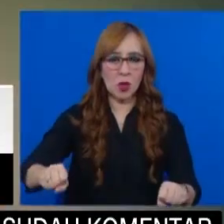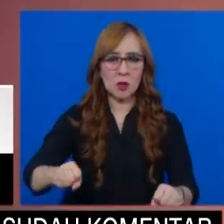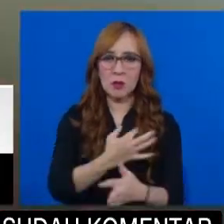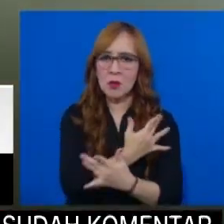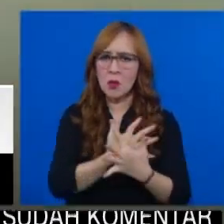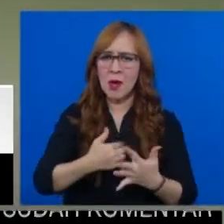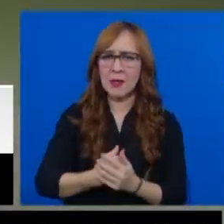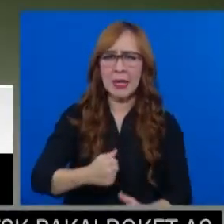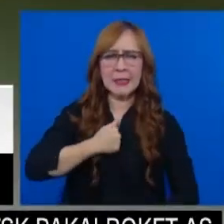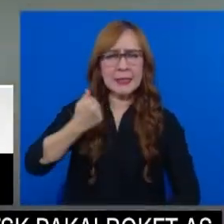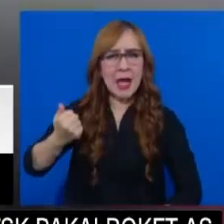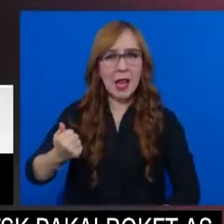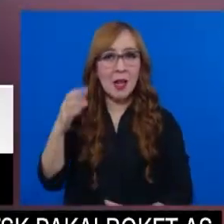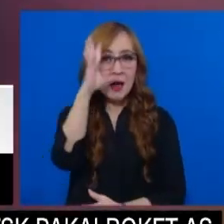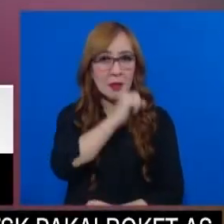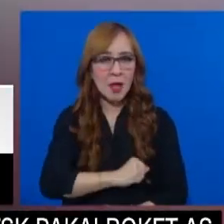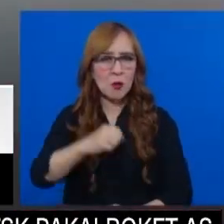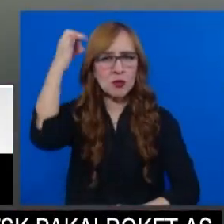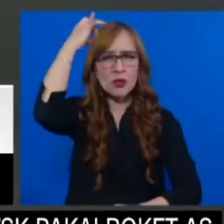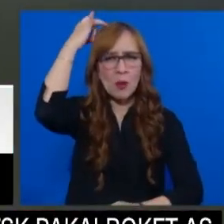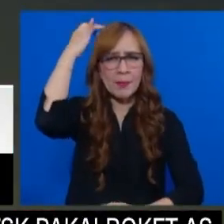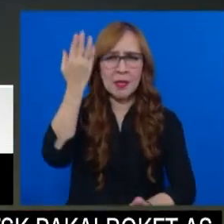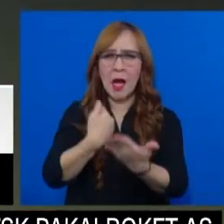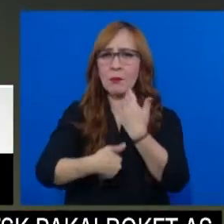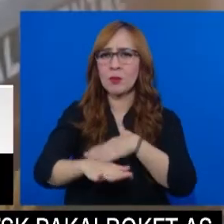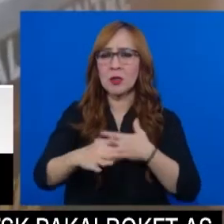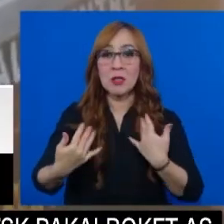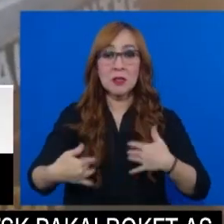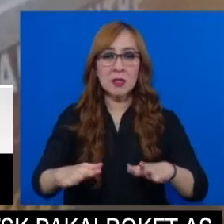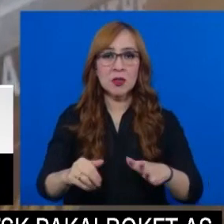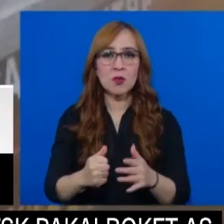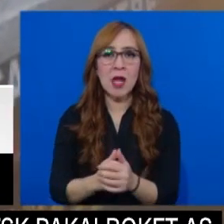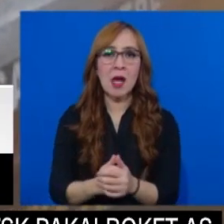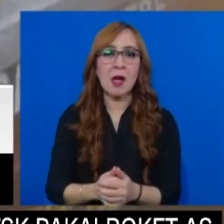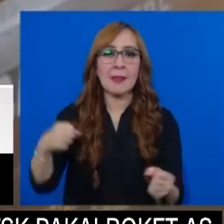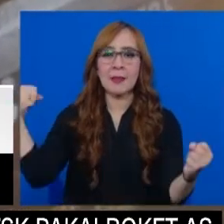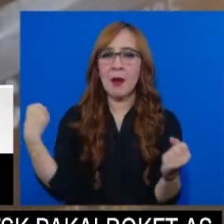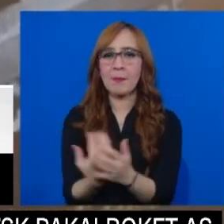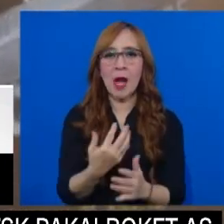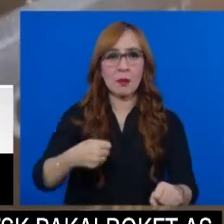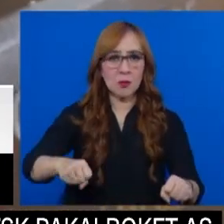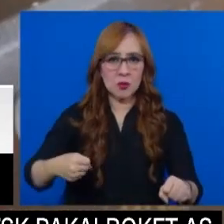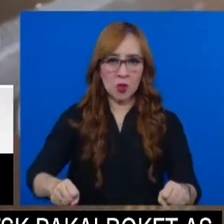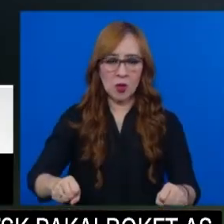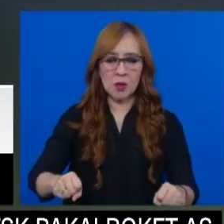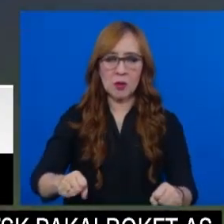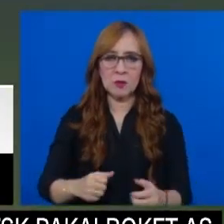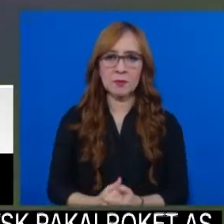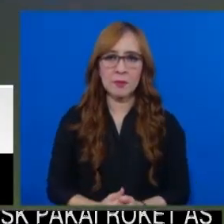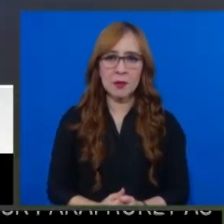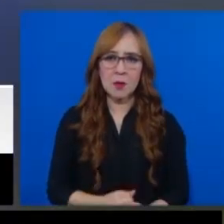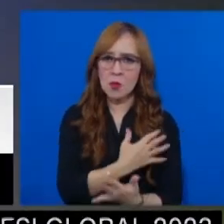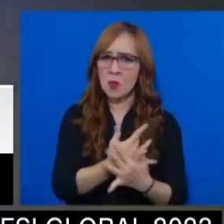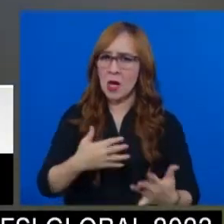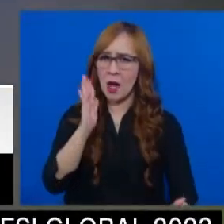warga memuncak mengetahui sopir truk melarikan diri usai menabrak seorang pemotor hingga tewas. Massa meluapkan kemarahannya dengan membakar